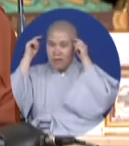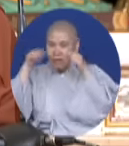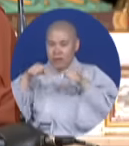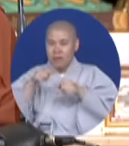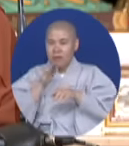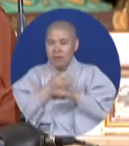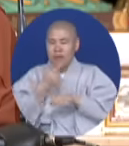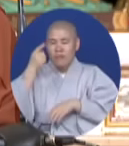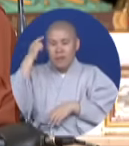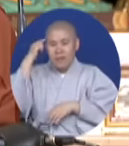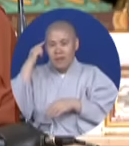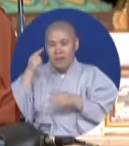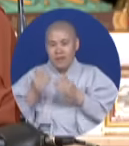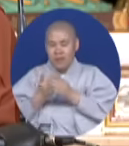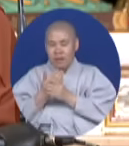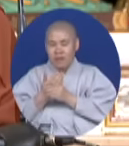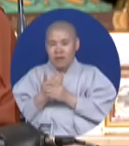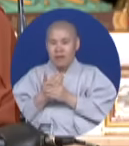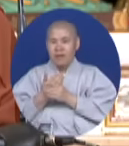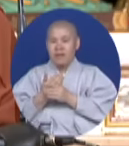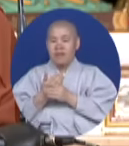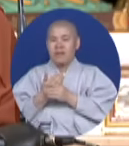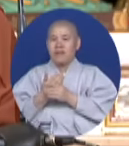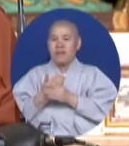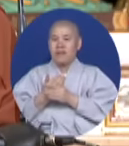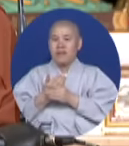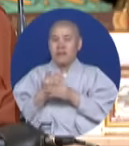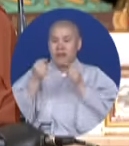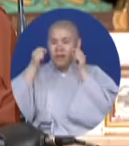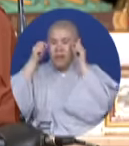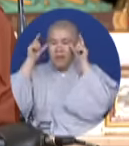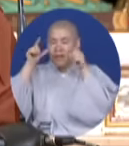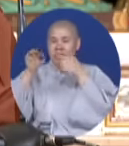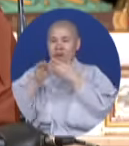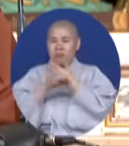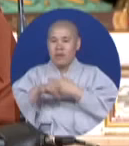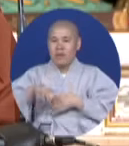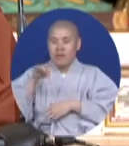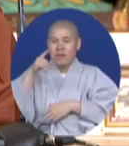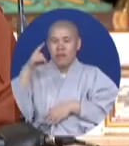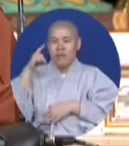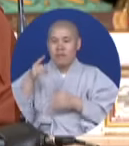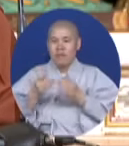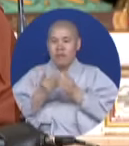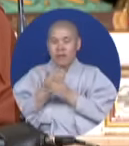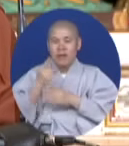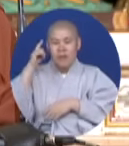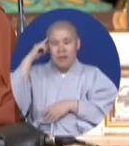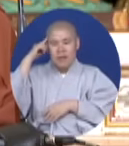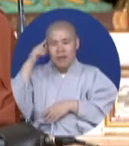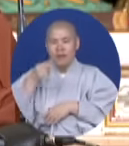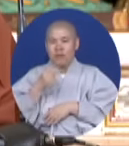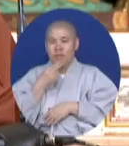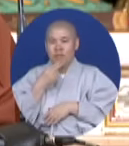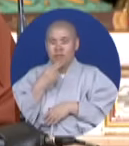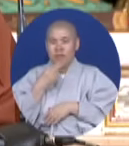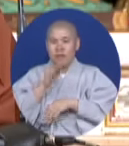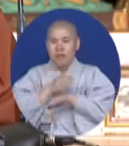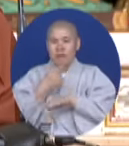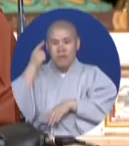망념이 일어나는 거 그걸 깨달으면 심무초상이라 처음 일어나는 생각이 없어요. 그 말은 뭐냐면 망념이 없어요.